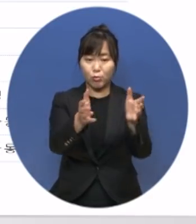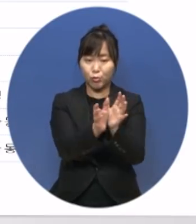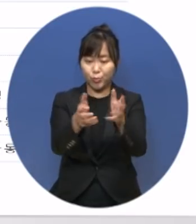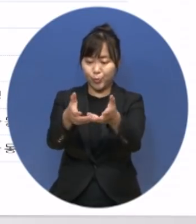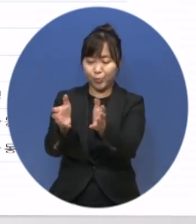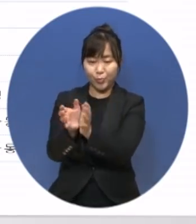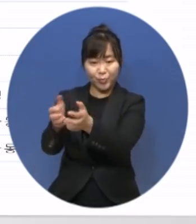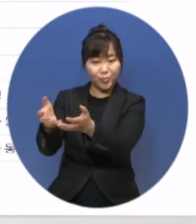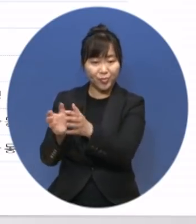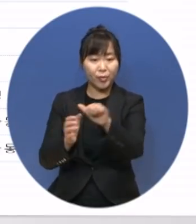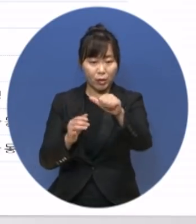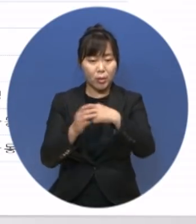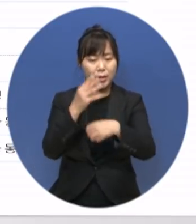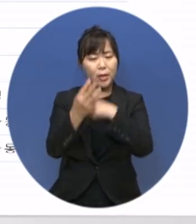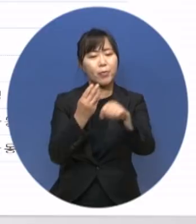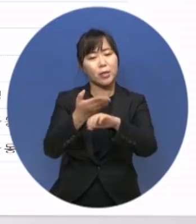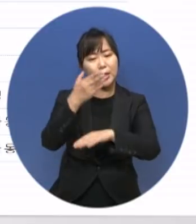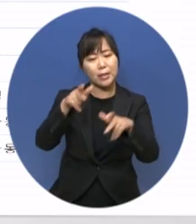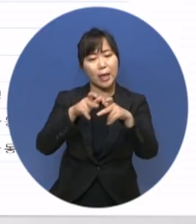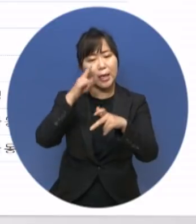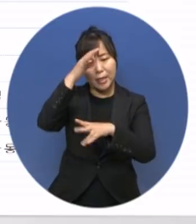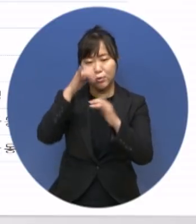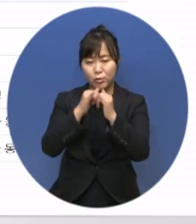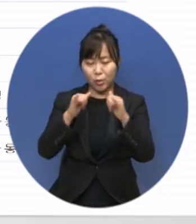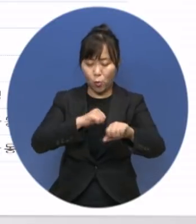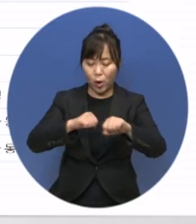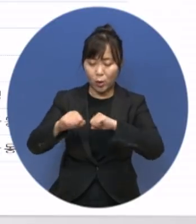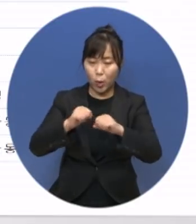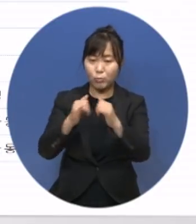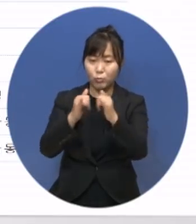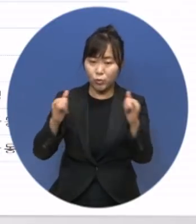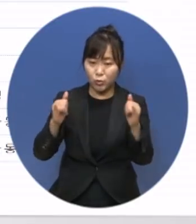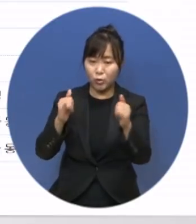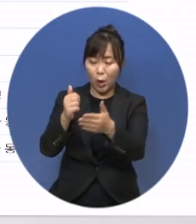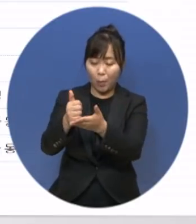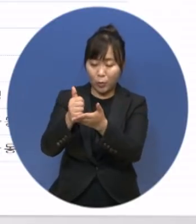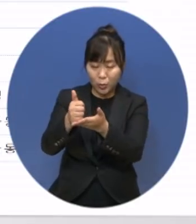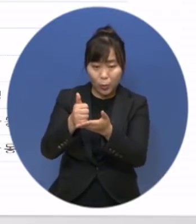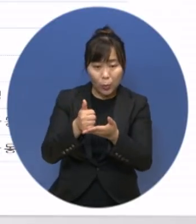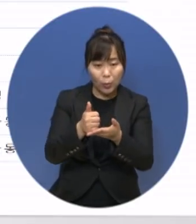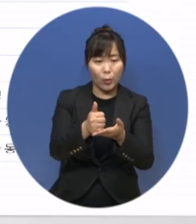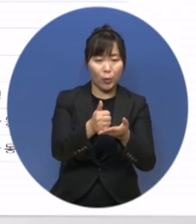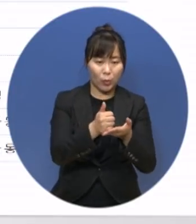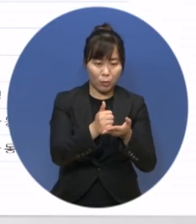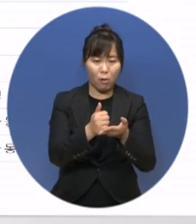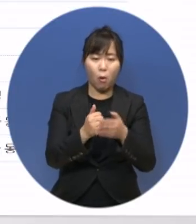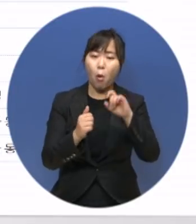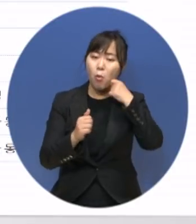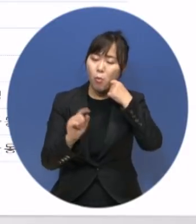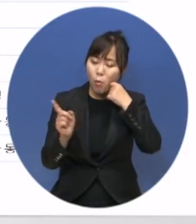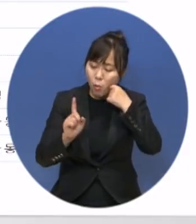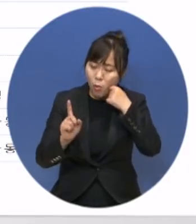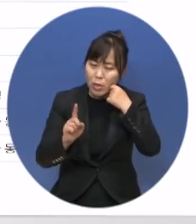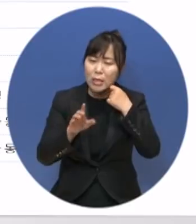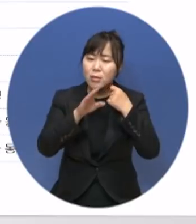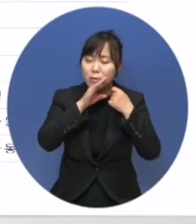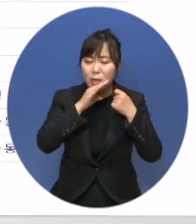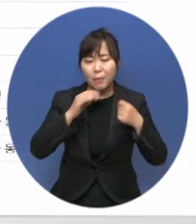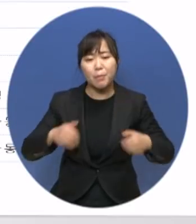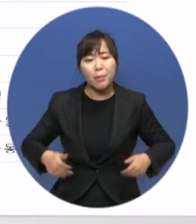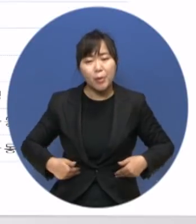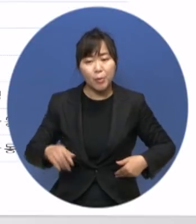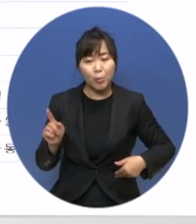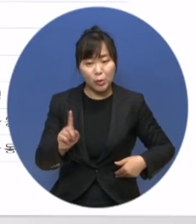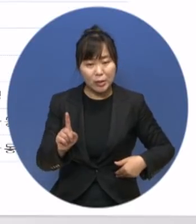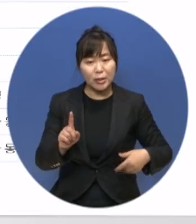그룹으로 해서 3년 이상 장애예술인들을 활동을 한 부분들을 모시고 어려움이 어떤 것이 있고 실제로 필요한 것이 어떤